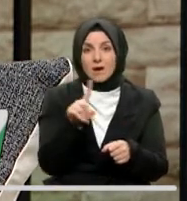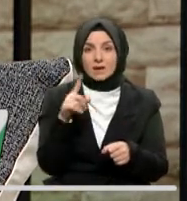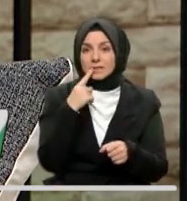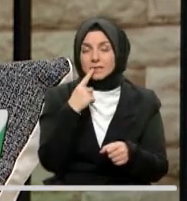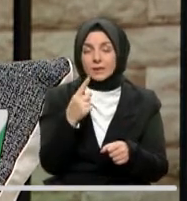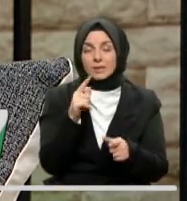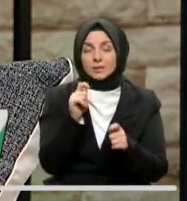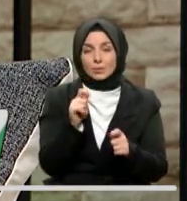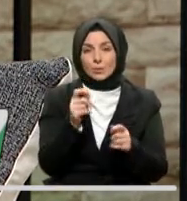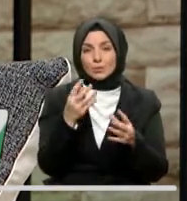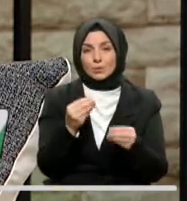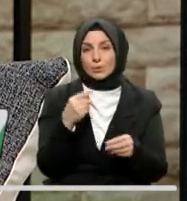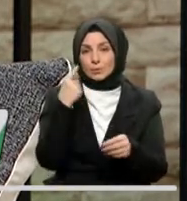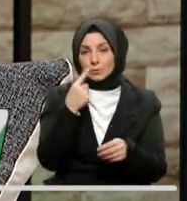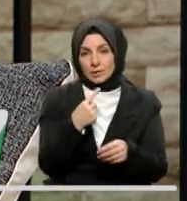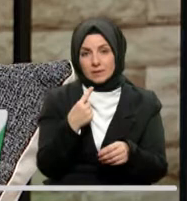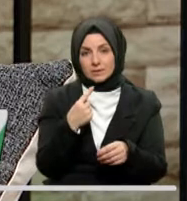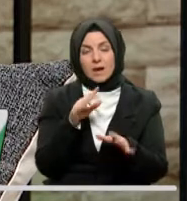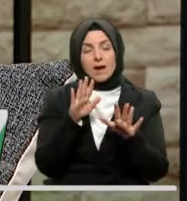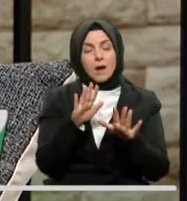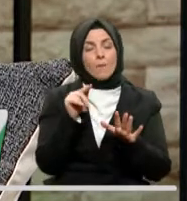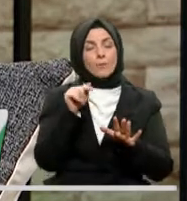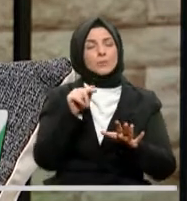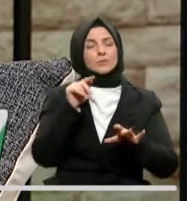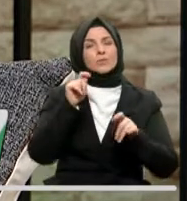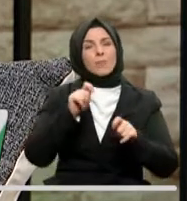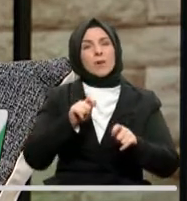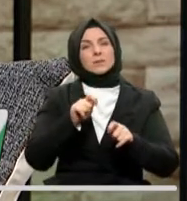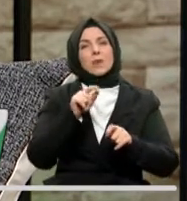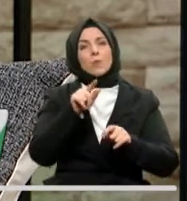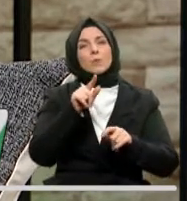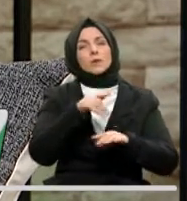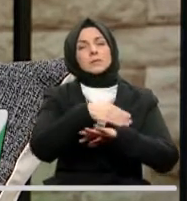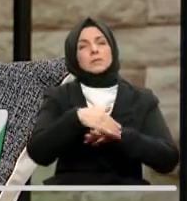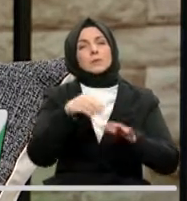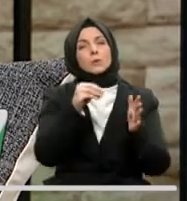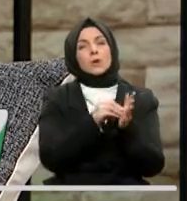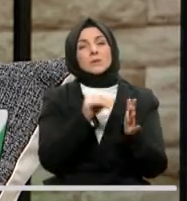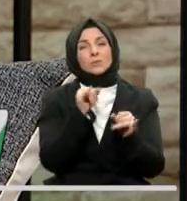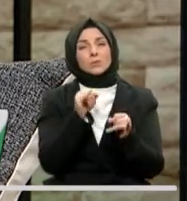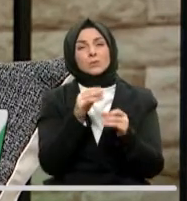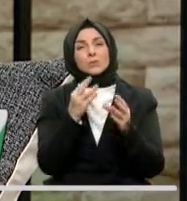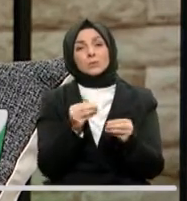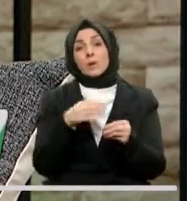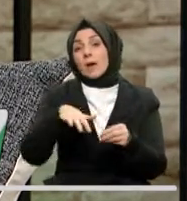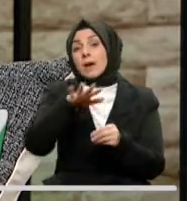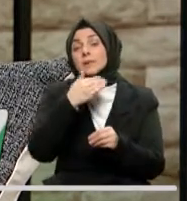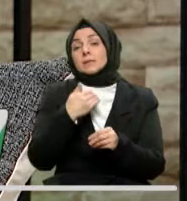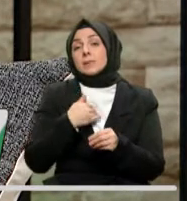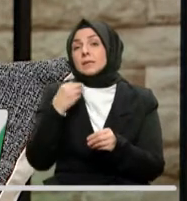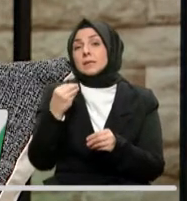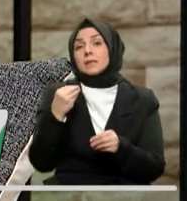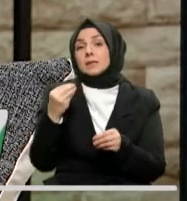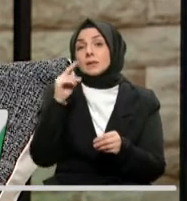zorlandığını görüyoruz Yani bunu Çünkü yaparsam kötü birisi olacağım ama ben kötü birisi olmalıyım herkes beni iyi görmeni